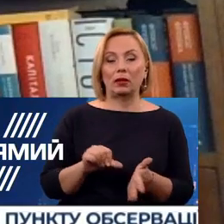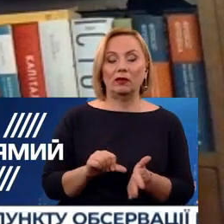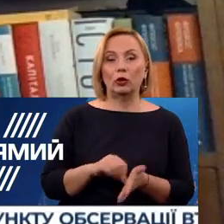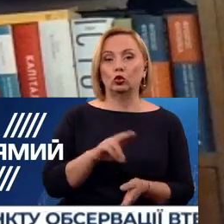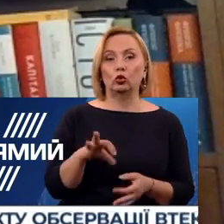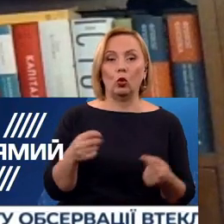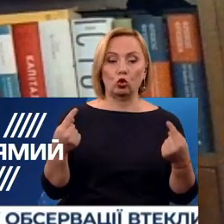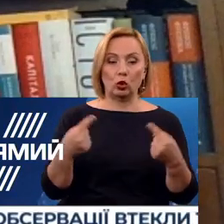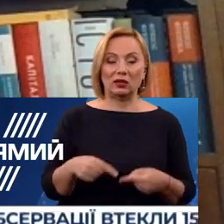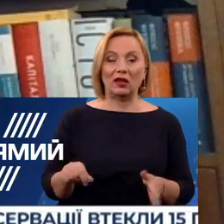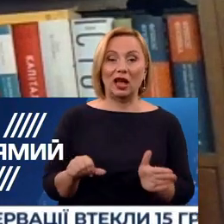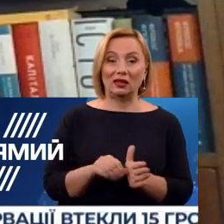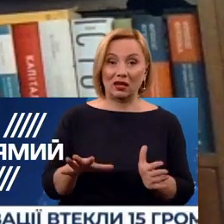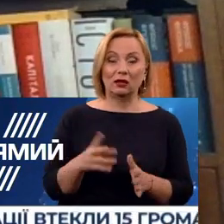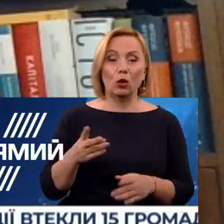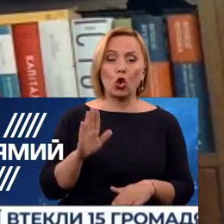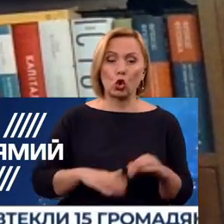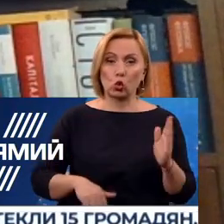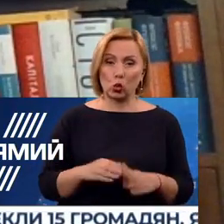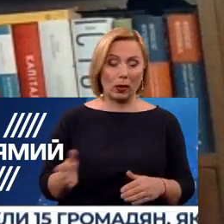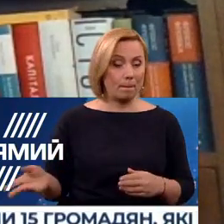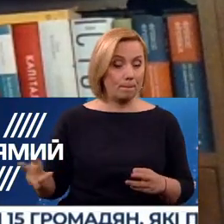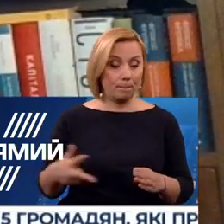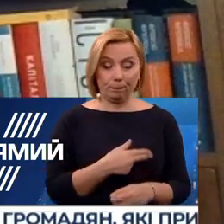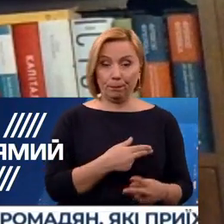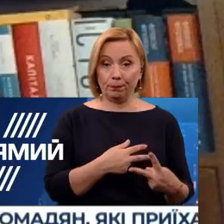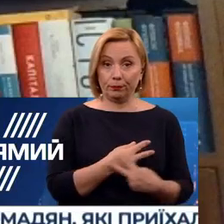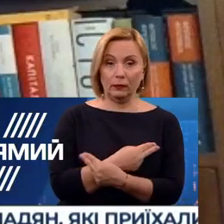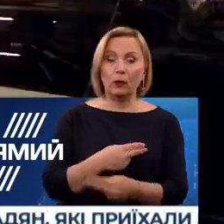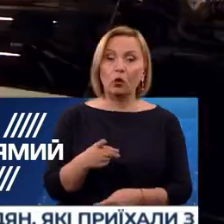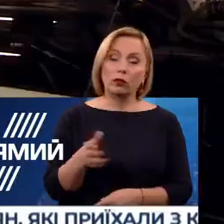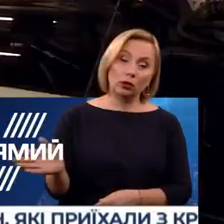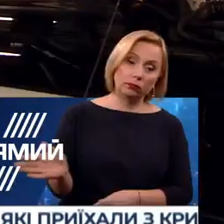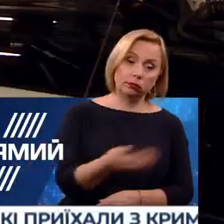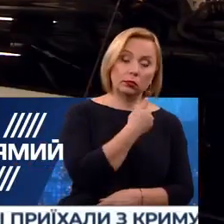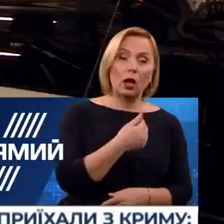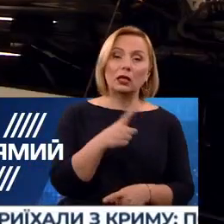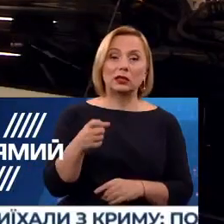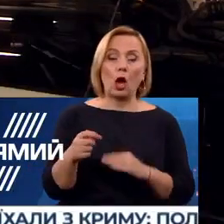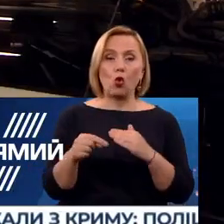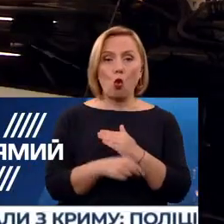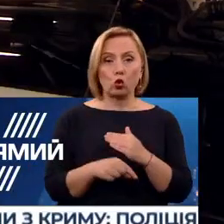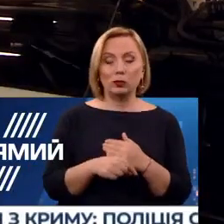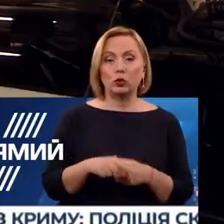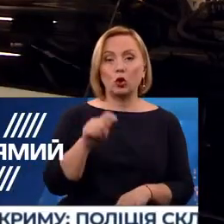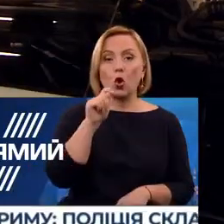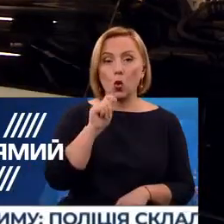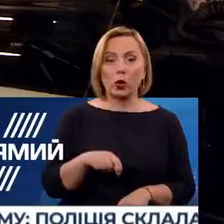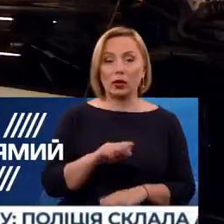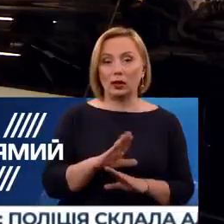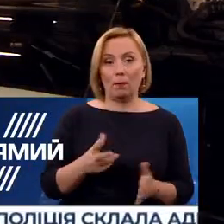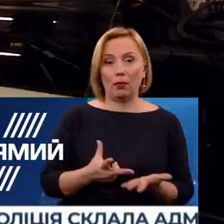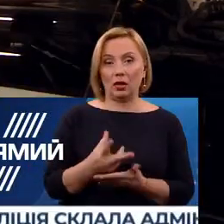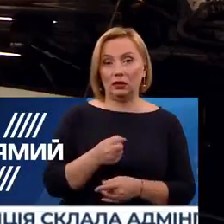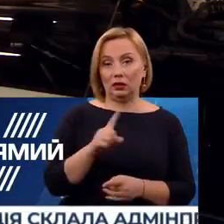енергетики, руки треба їм повідбивати, щоб вони звідти поприбирали. І щоб за цю корупцію українці не платили з власних кишень.